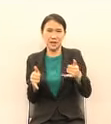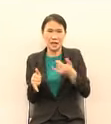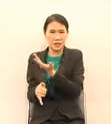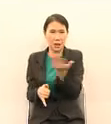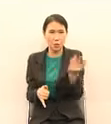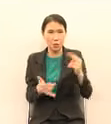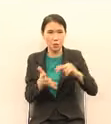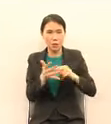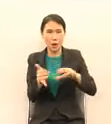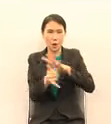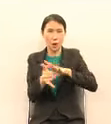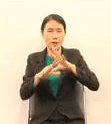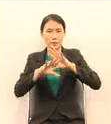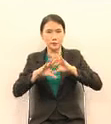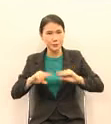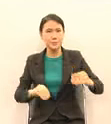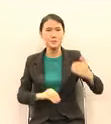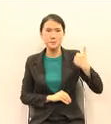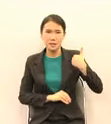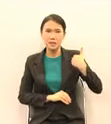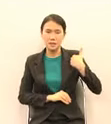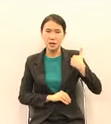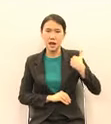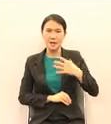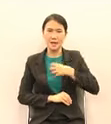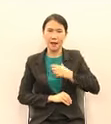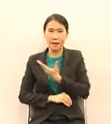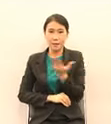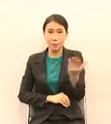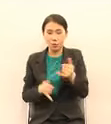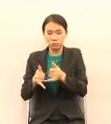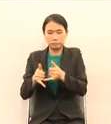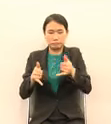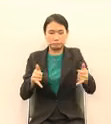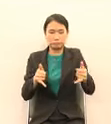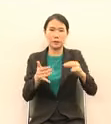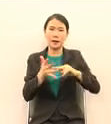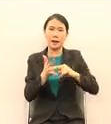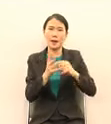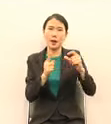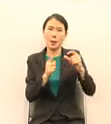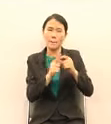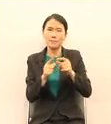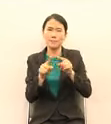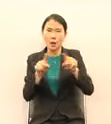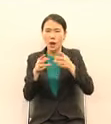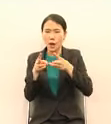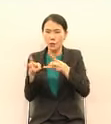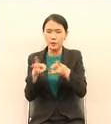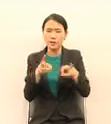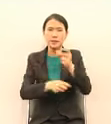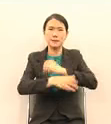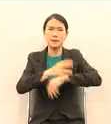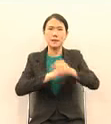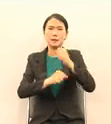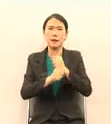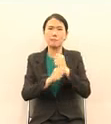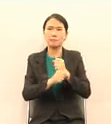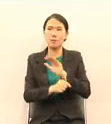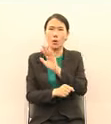างมันหยุดได้นะครับซึ่งตรงนี้เนี่ยมันเป็นคำกว้างนะครับส่วนวิธีการปฏิบัติเนี่ยผมคิดว่าแต่